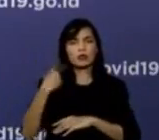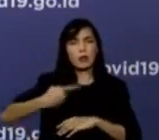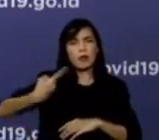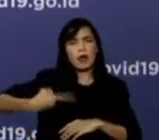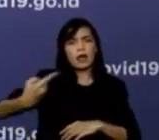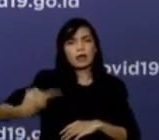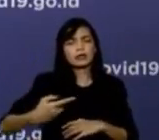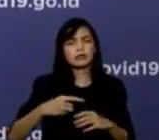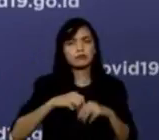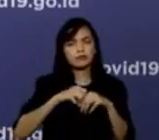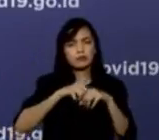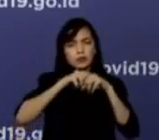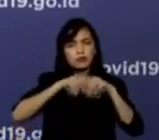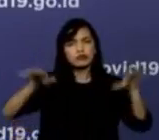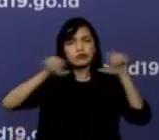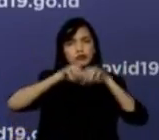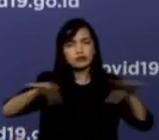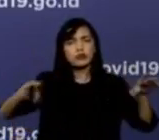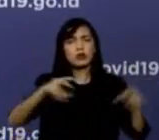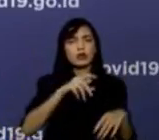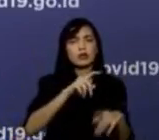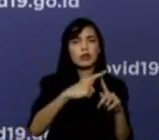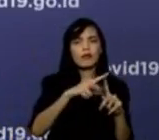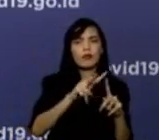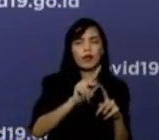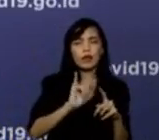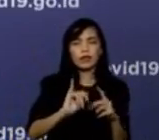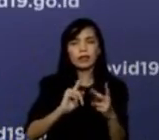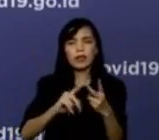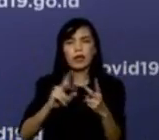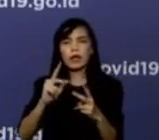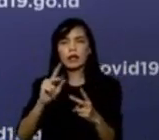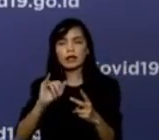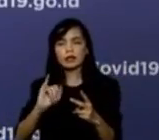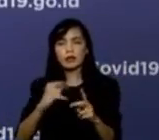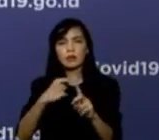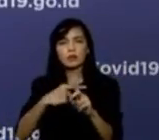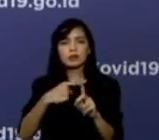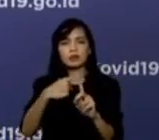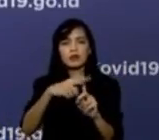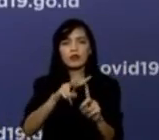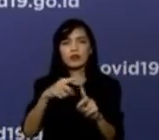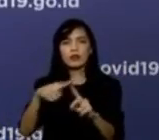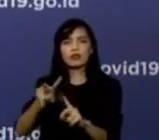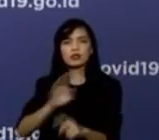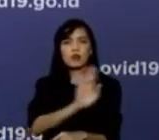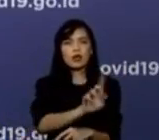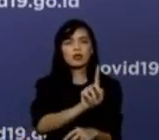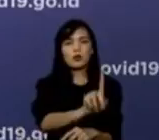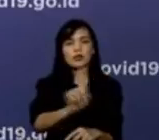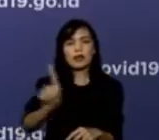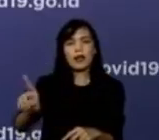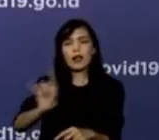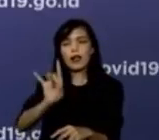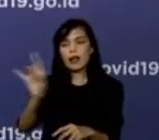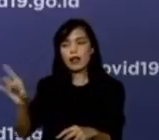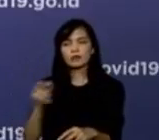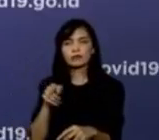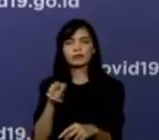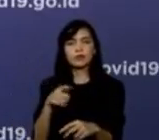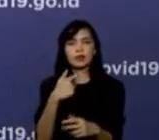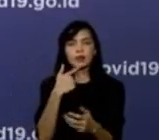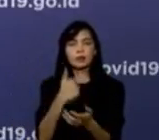setiap hari disiarkan oleh TVRI, RRI, serta disebarluaskan oleh televisi dan radio swasta yang lainnya.